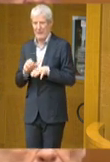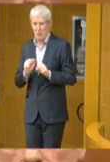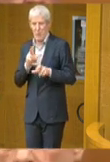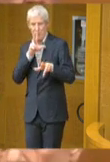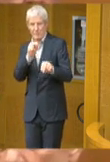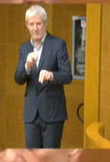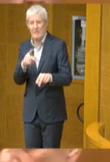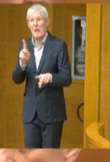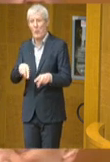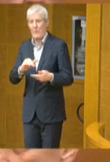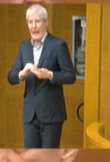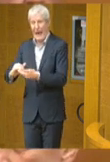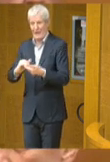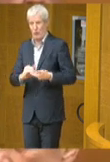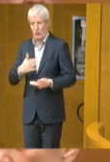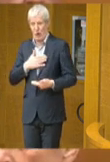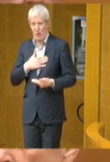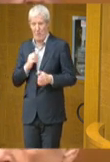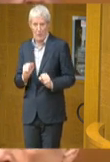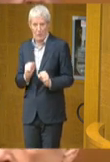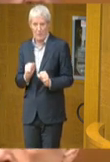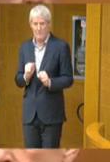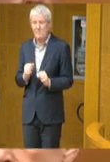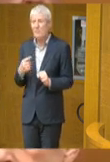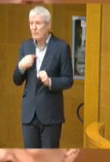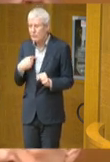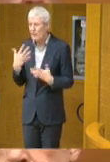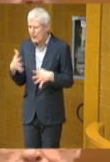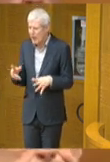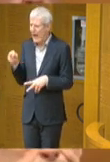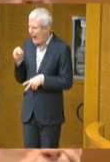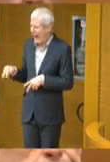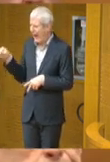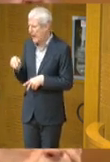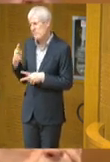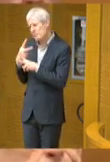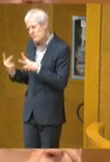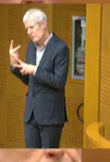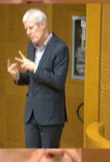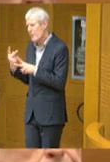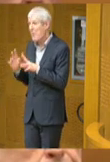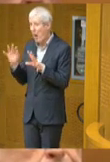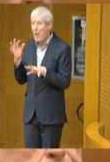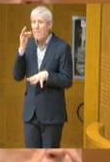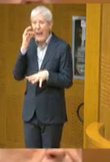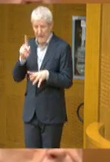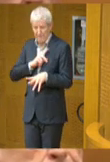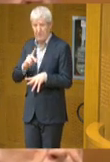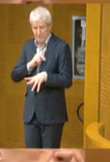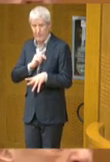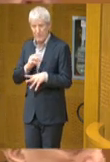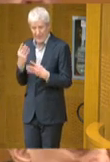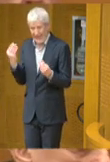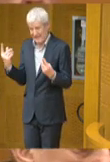della nostra associazione. Noi abbiamo testato negli anni, direttamente sulla mia pelle e in tante altre